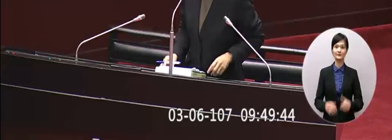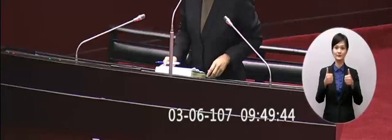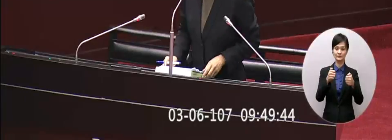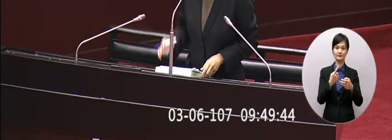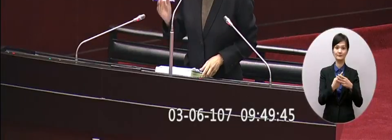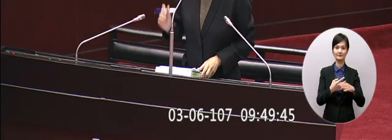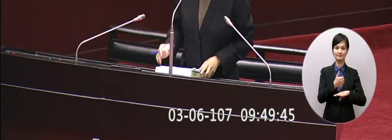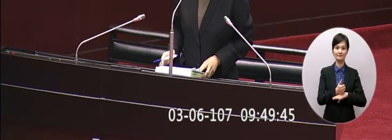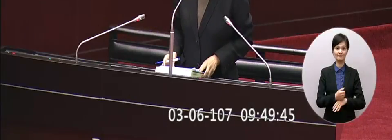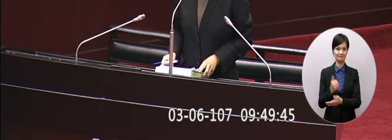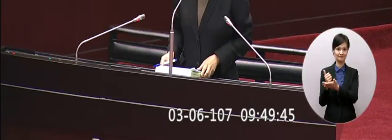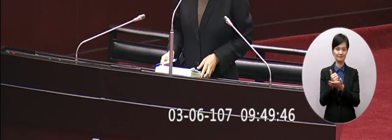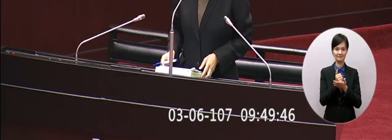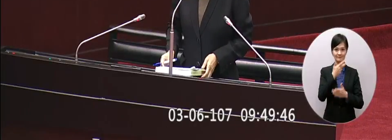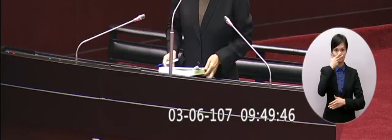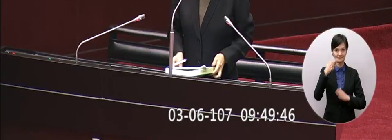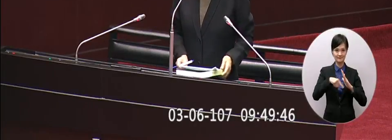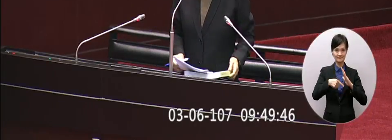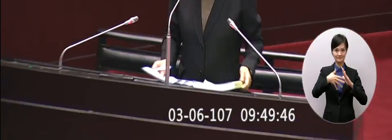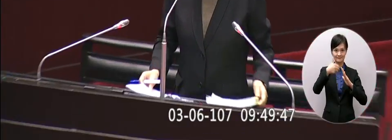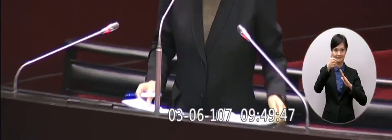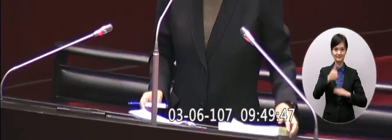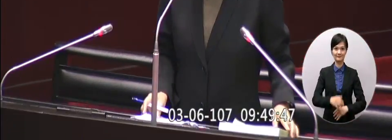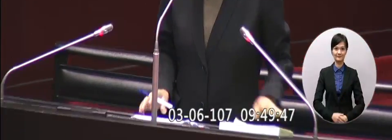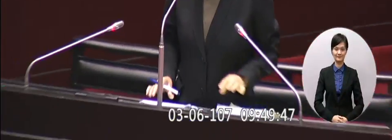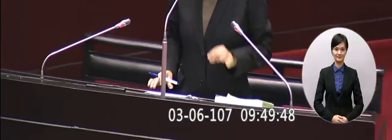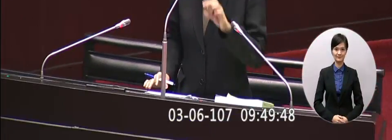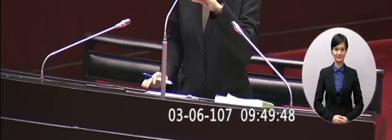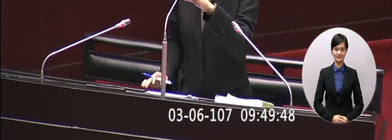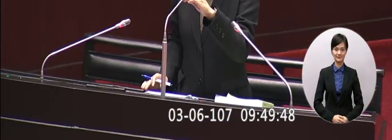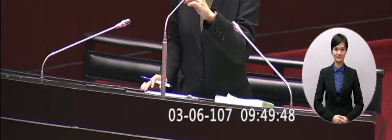谢谢主席，有请我们的赖院长。 请赖院长。